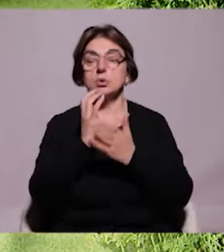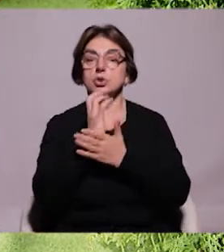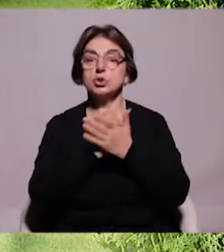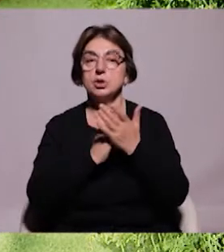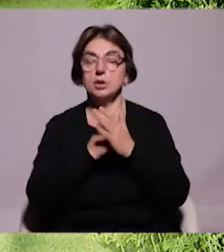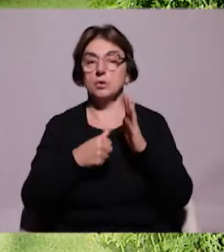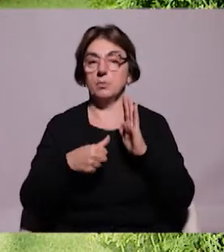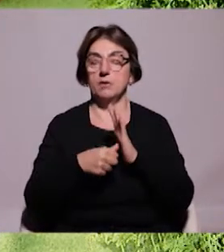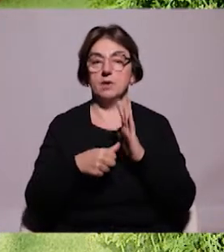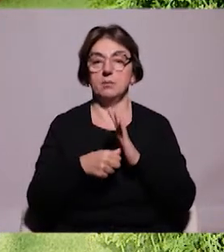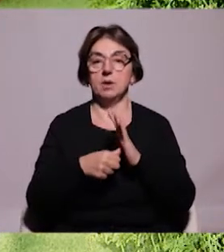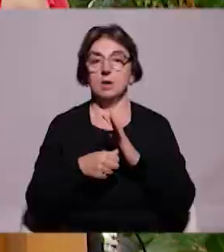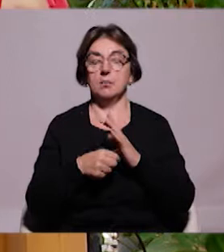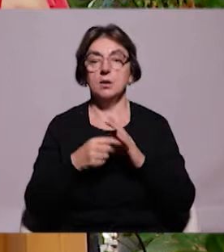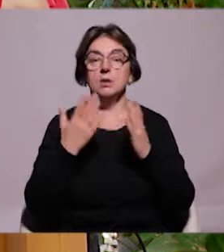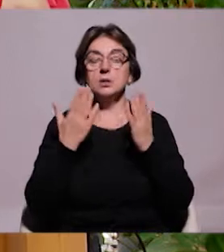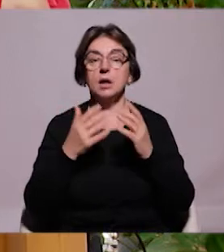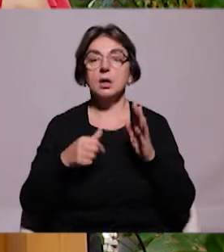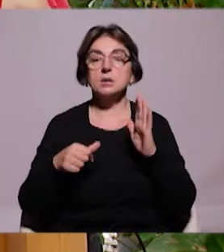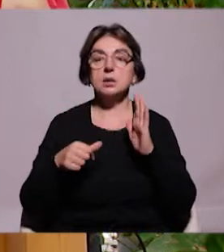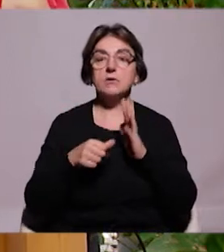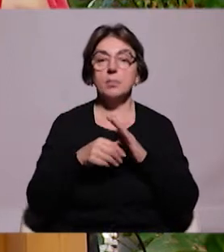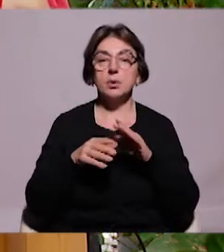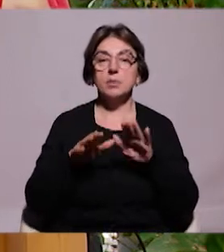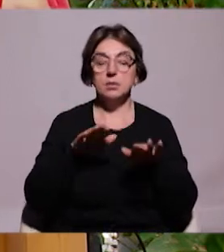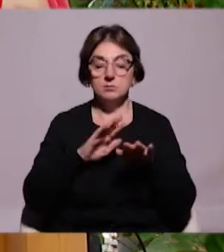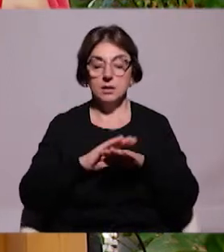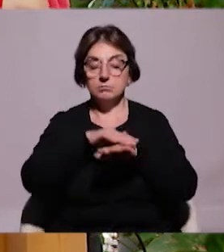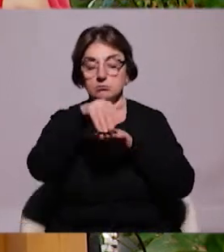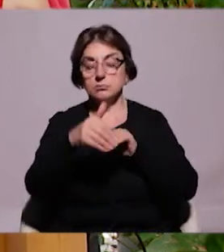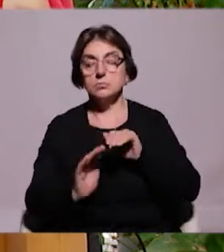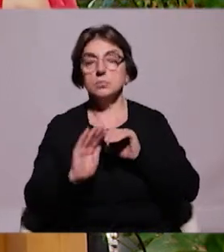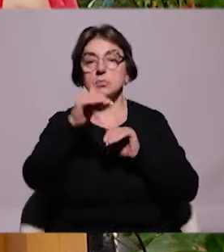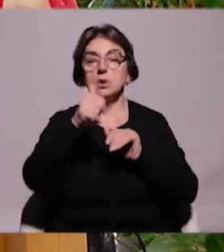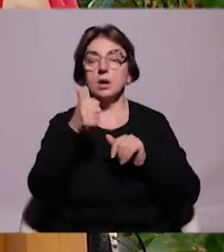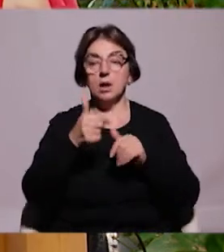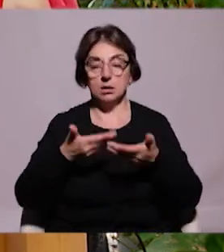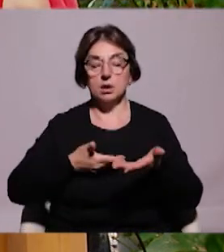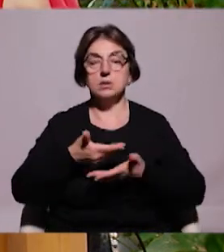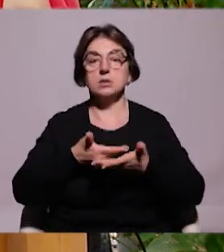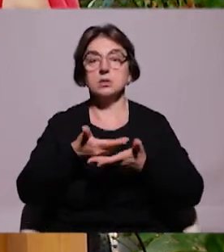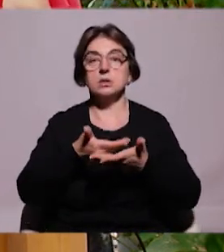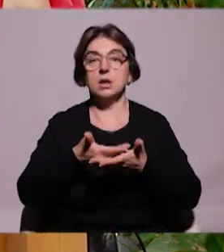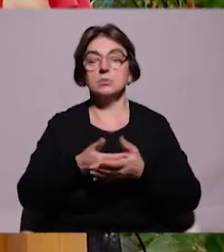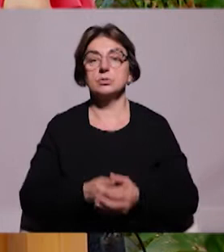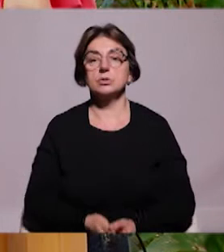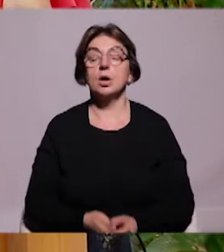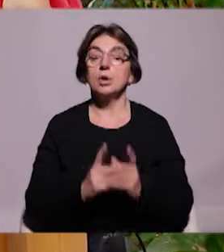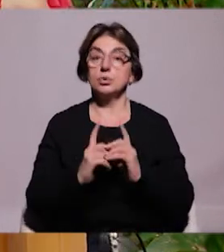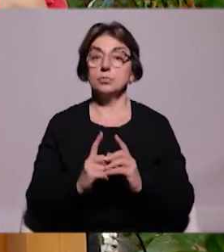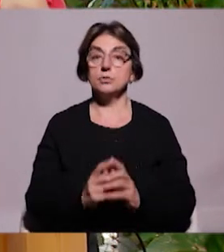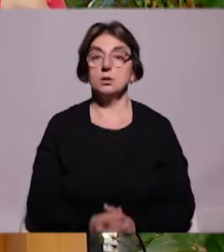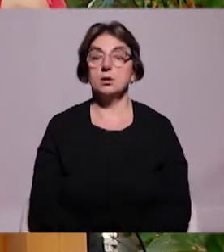შენარჩუნებაში გვეხმარება და ხელს გვიწყობს უსწორმასწორო ზედაპირზე კარგად სიარულში.